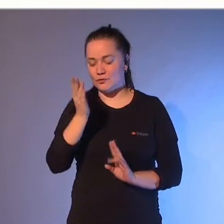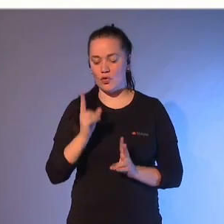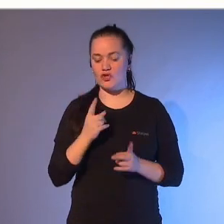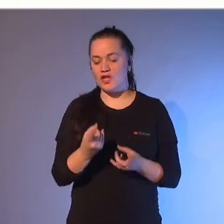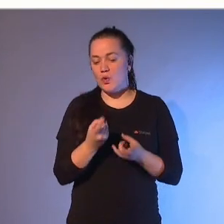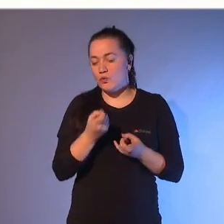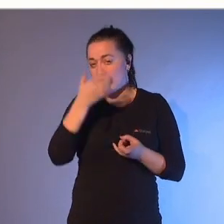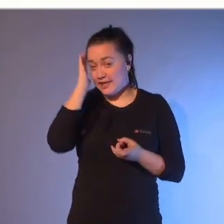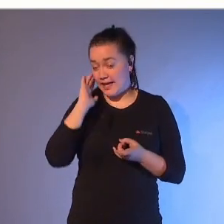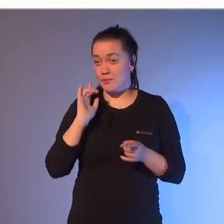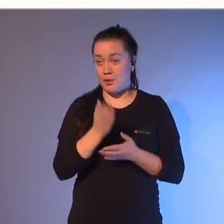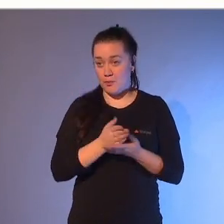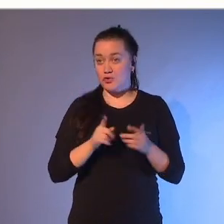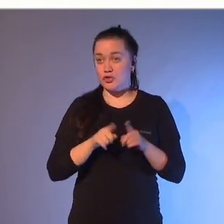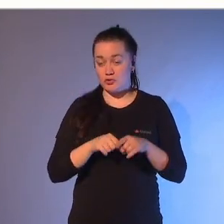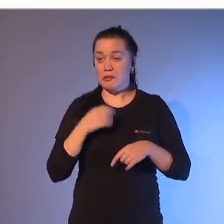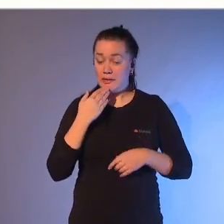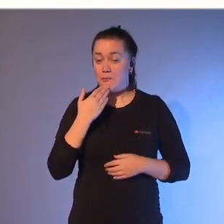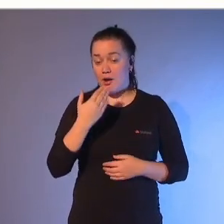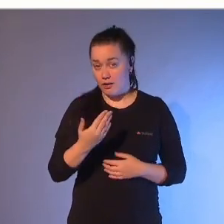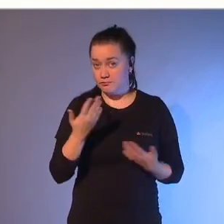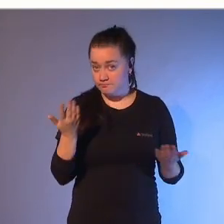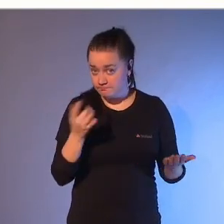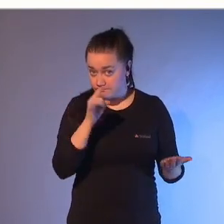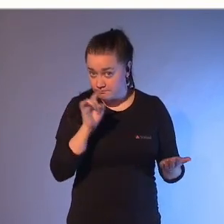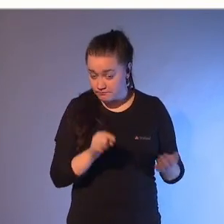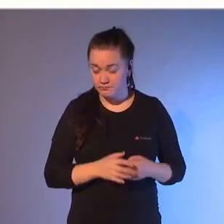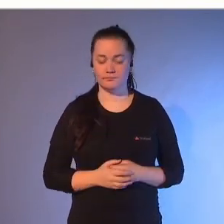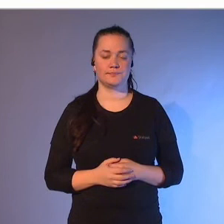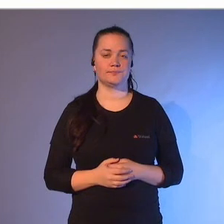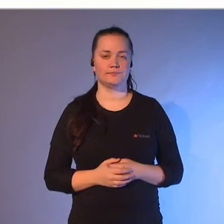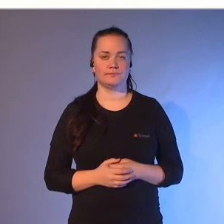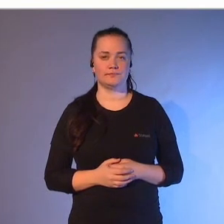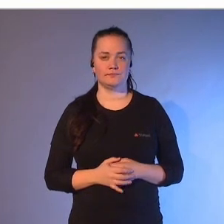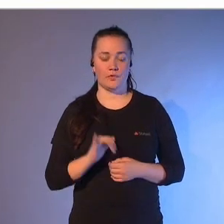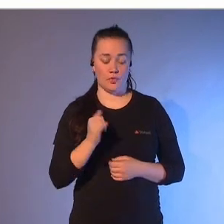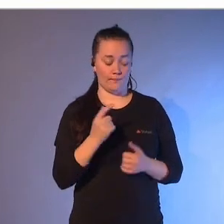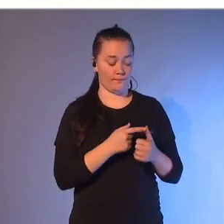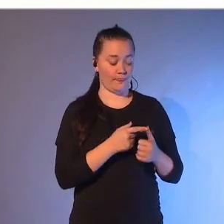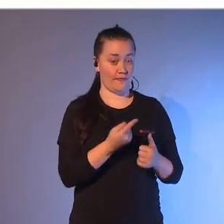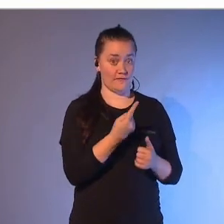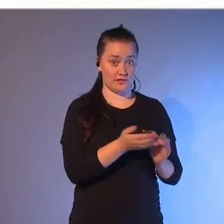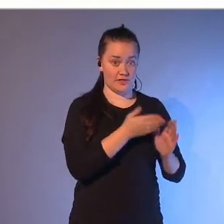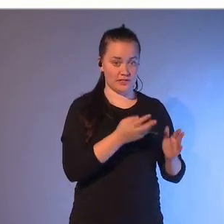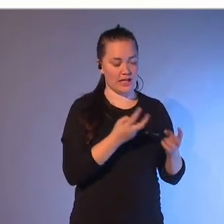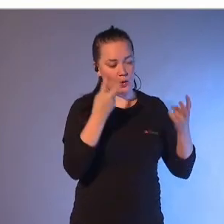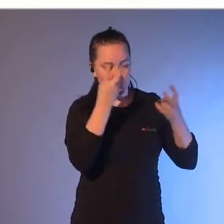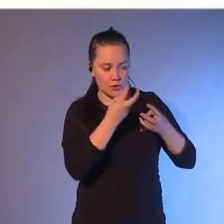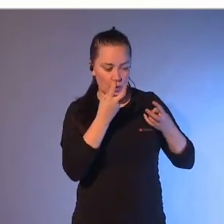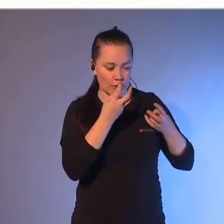utfordrer hjernen på en sånn måte at det konstruktivt? Jo. Da det første fasen jo da søke og